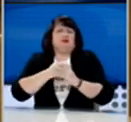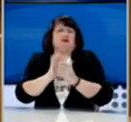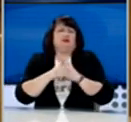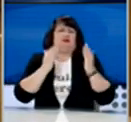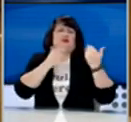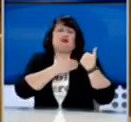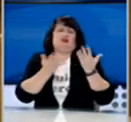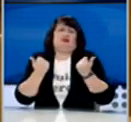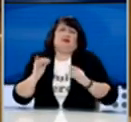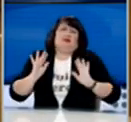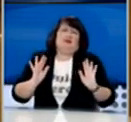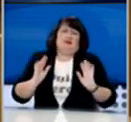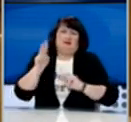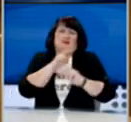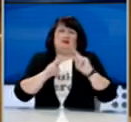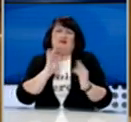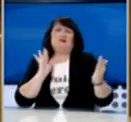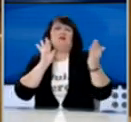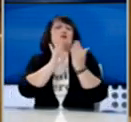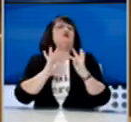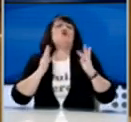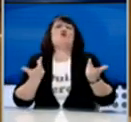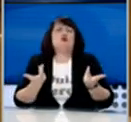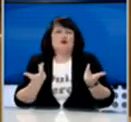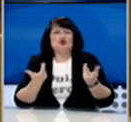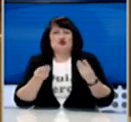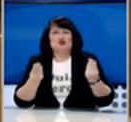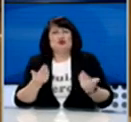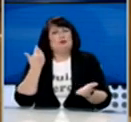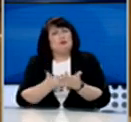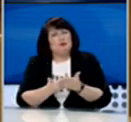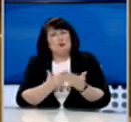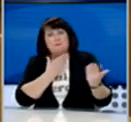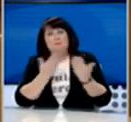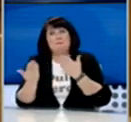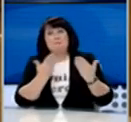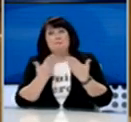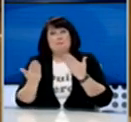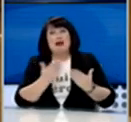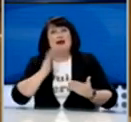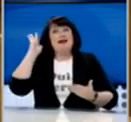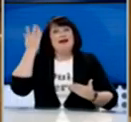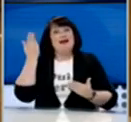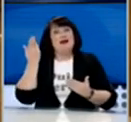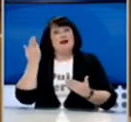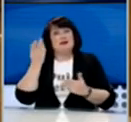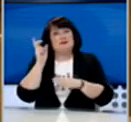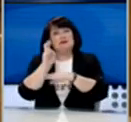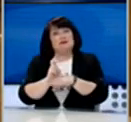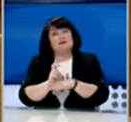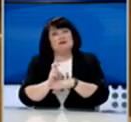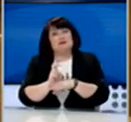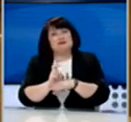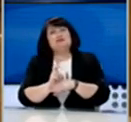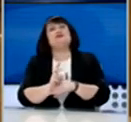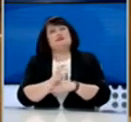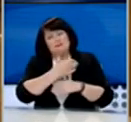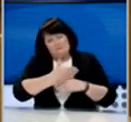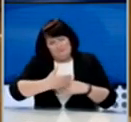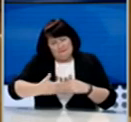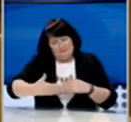για την αν τση των καιρικών φαινομένων που όπως αποδεικνύεται από τη μελέτη του ιστορικού αρχείου συμβαίνουν πάντοτε κατά τις